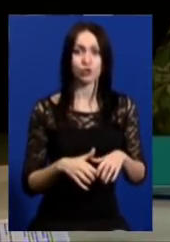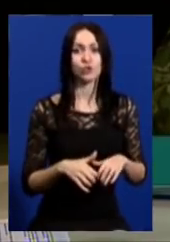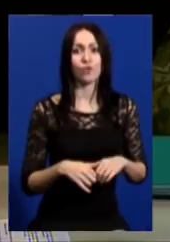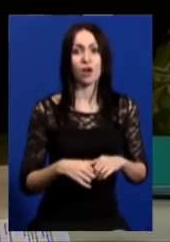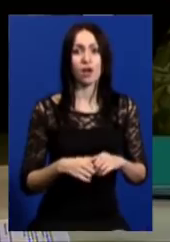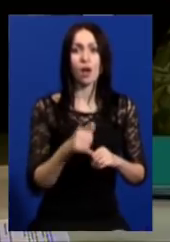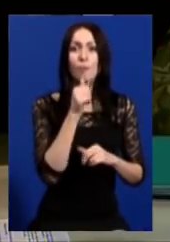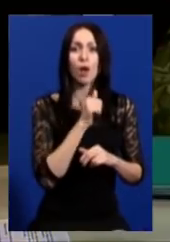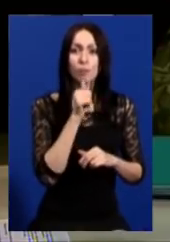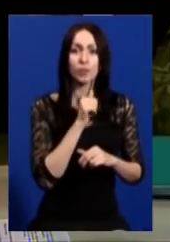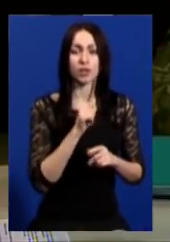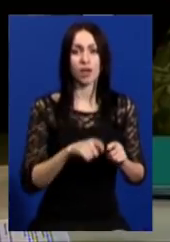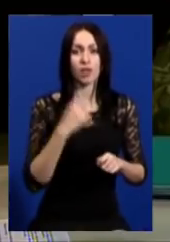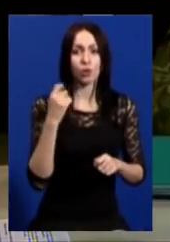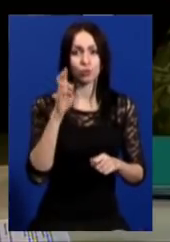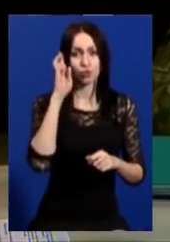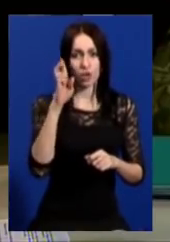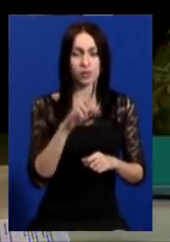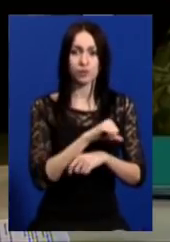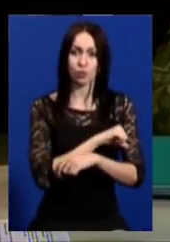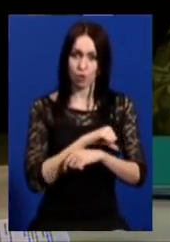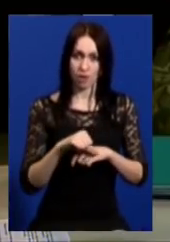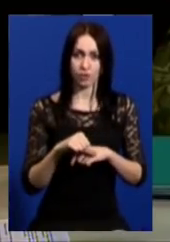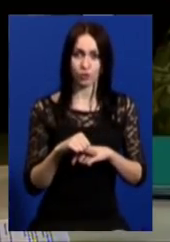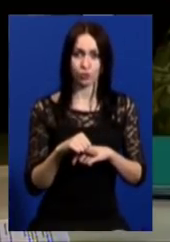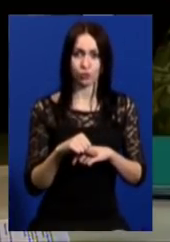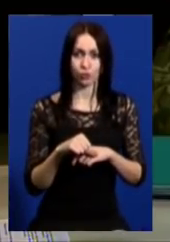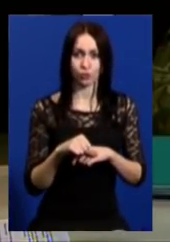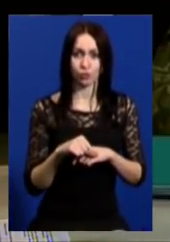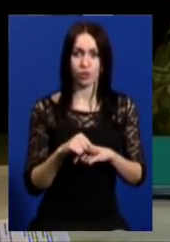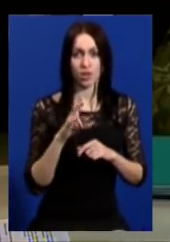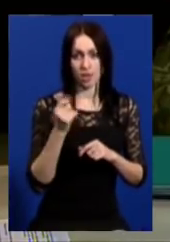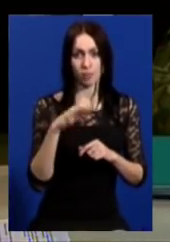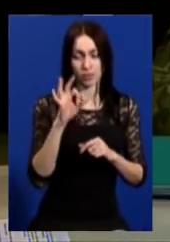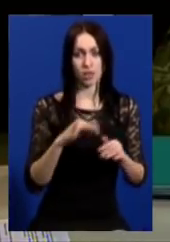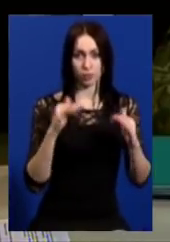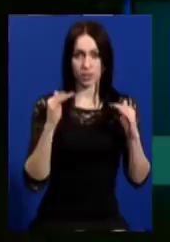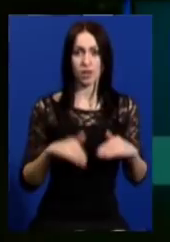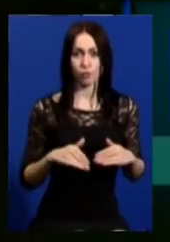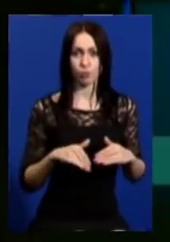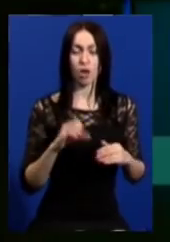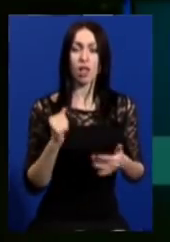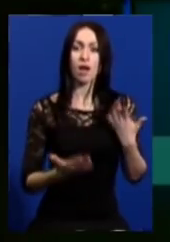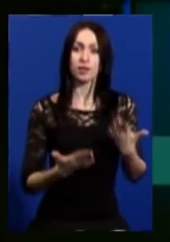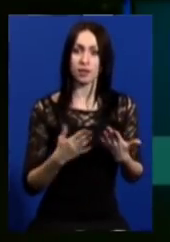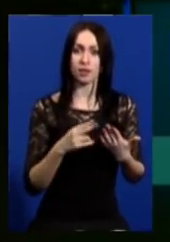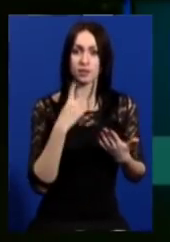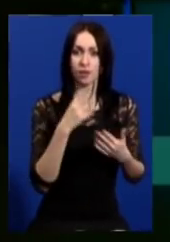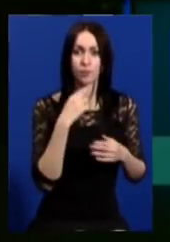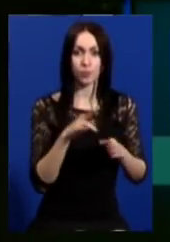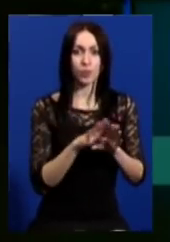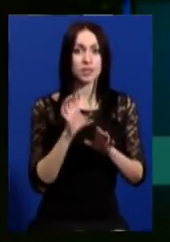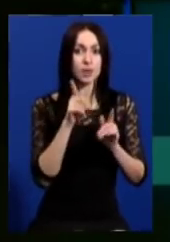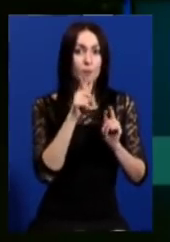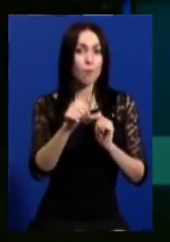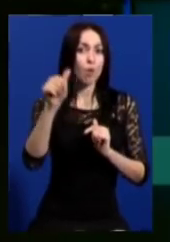кількість спроб порушень державного кордону впала на 50%. А якщо брати в аналогію позаминулим